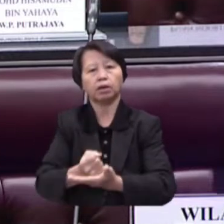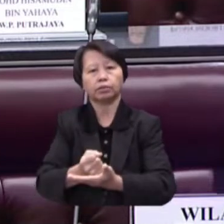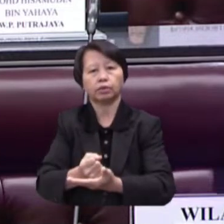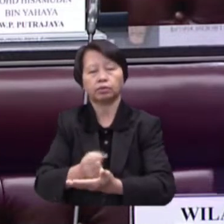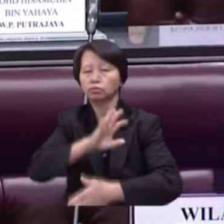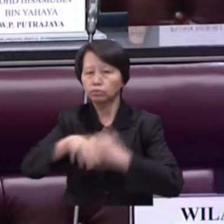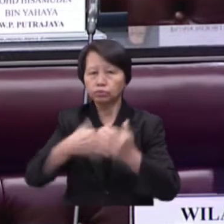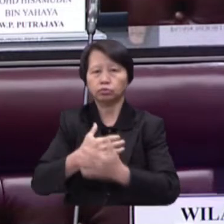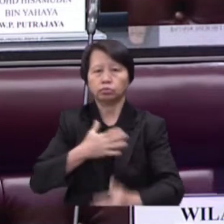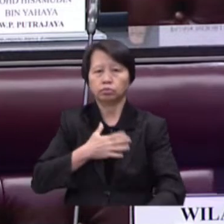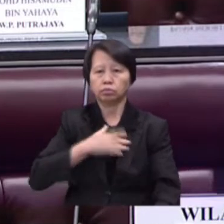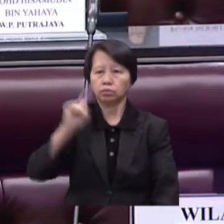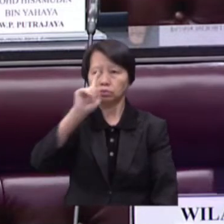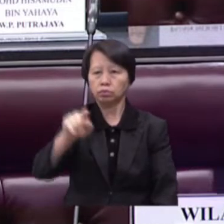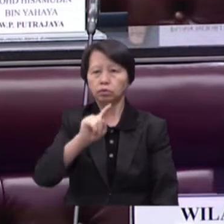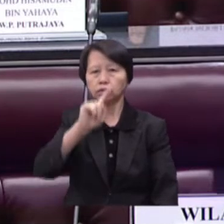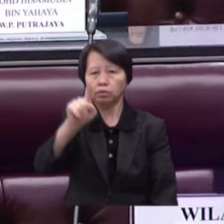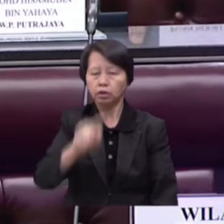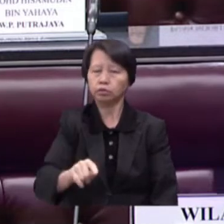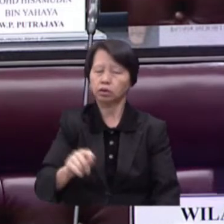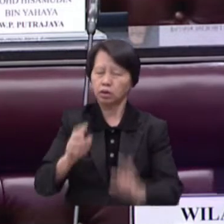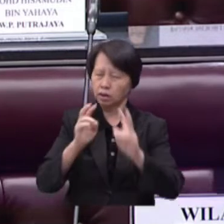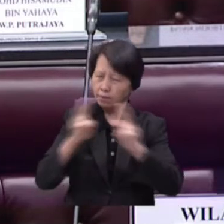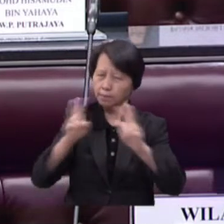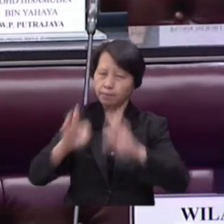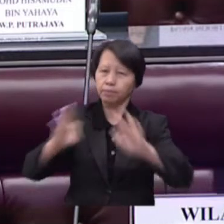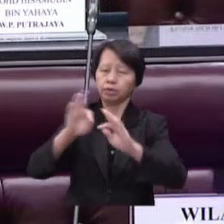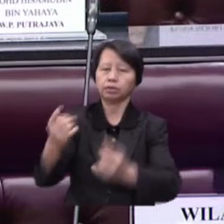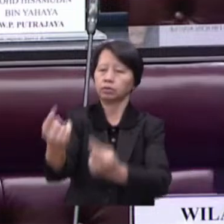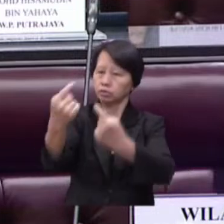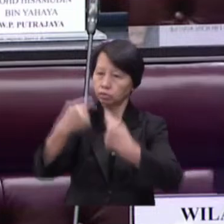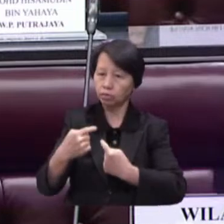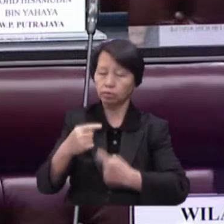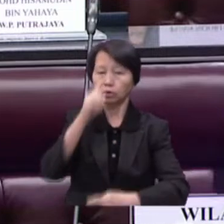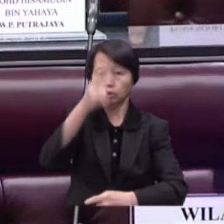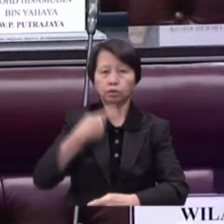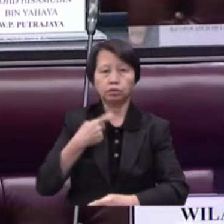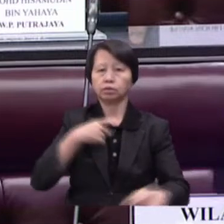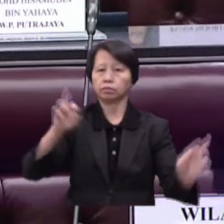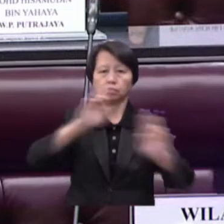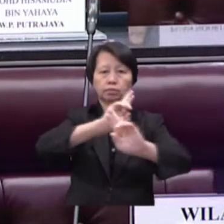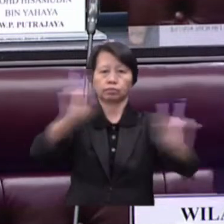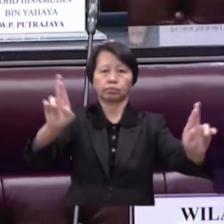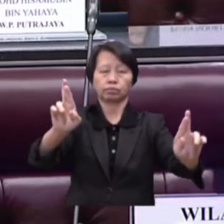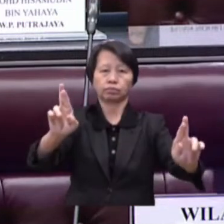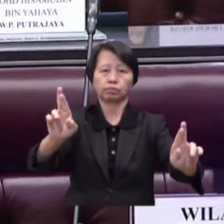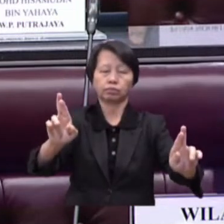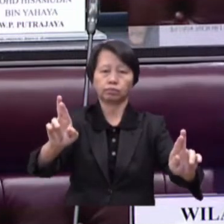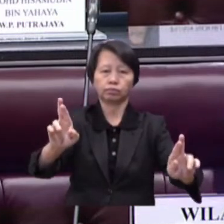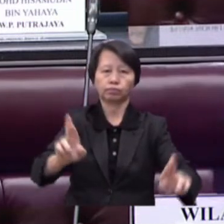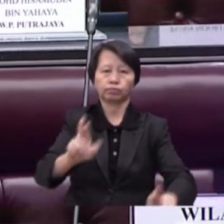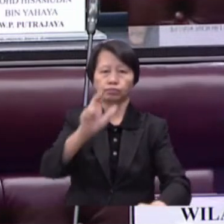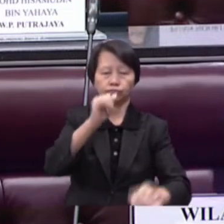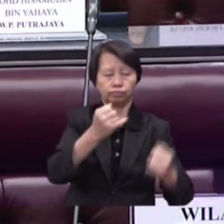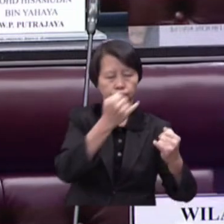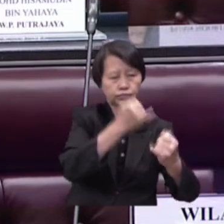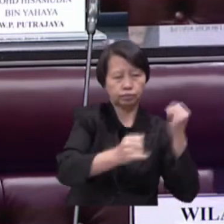semua persoalan saya di atas alat penting untuk dijawab untuk memastikan Kita menyediakan dengan izin